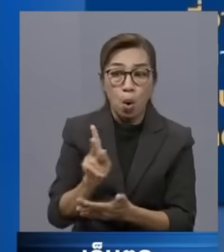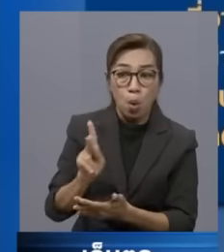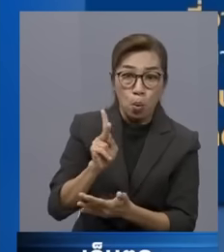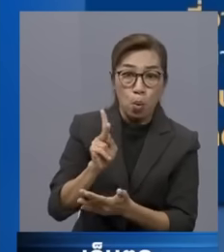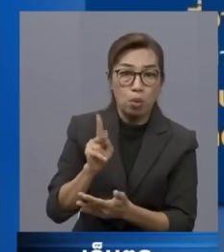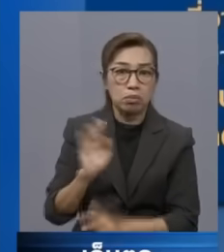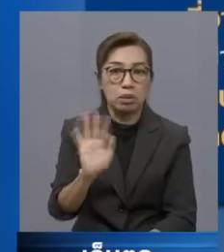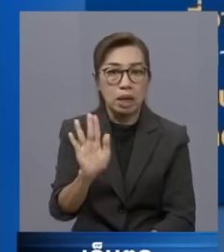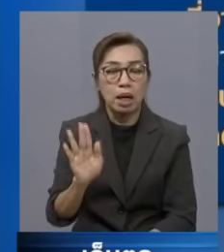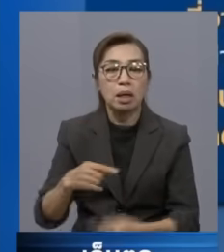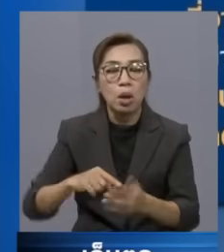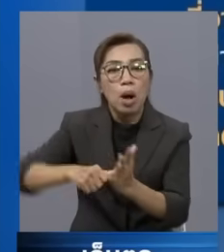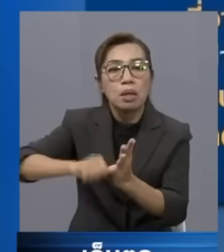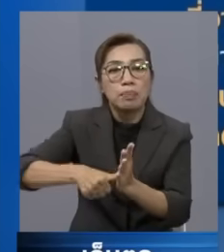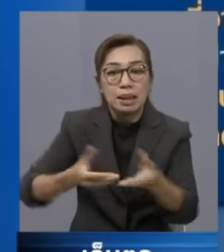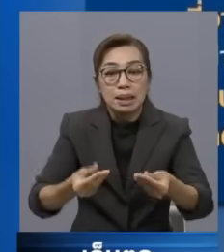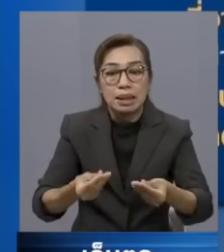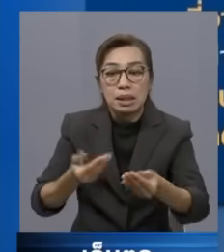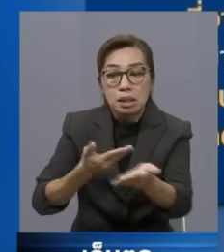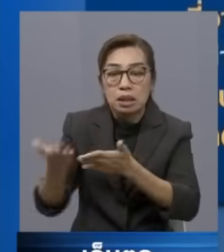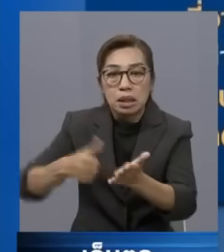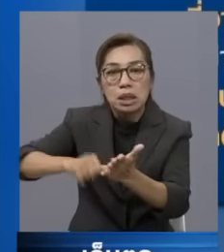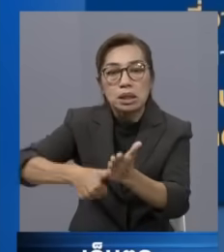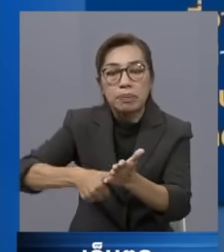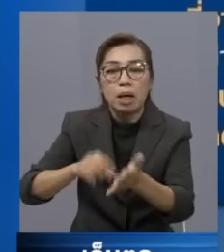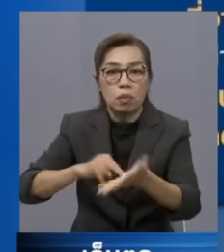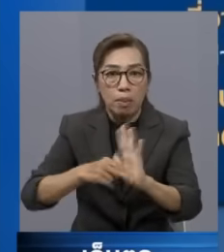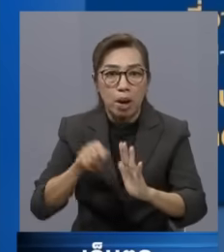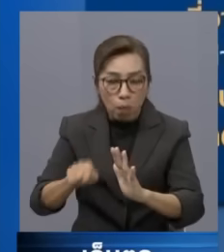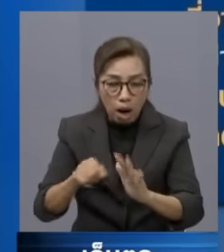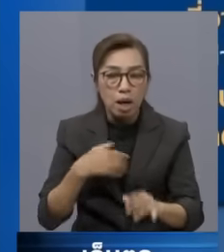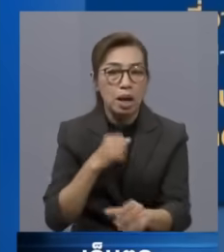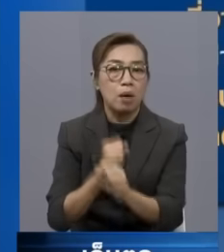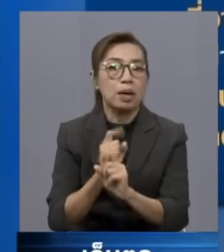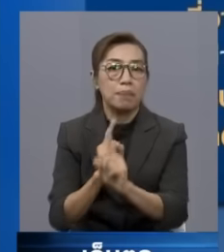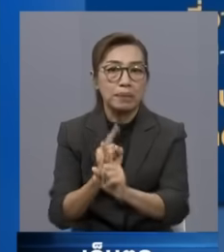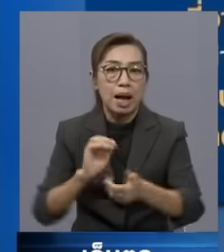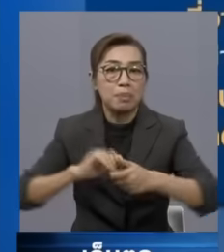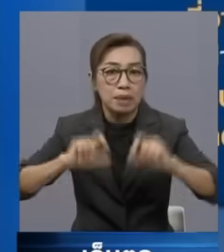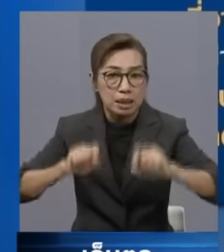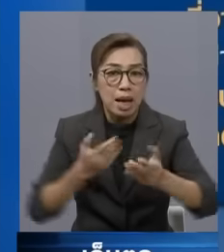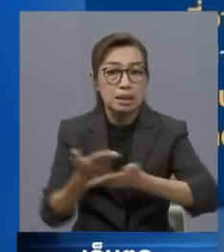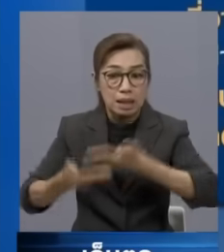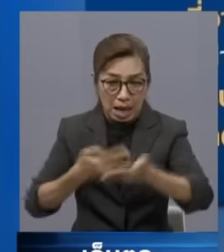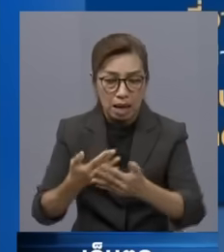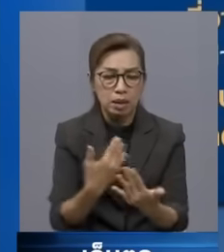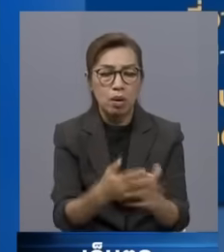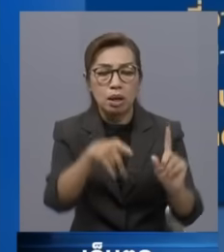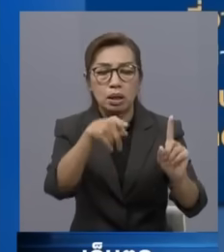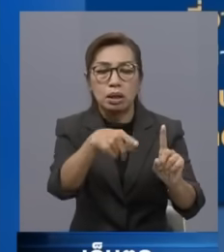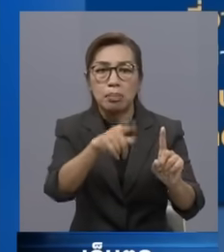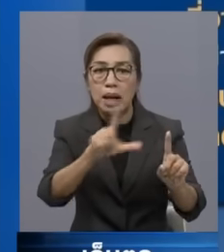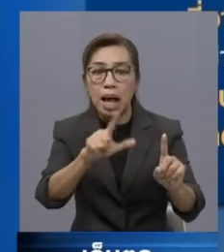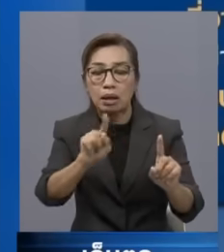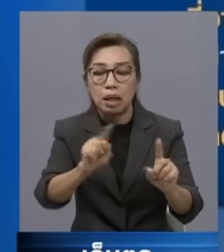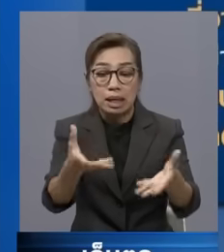เป็นการจำนองเพื่อประกันการปฏิบัติตามสัญญาจะซื้อจะขายส่วนวงเงิน1,000ล้านบาทเป็นวงเงินที่ครอบ